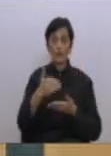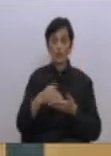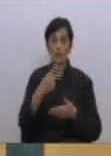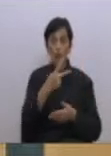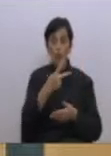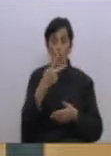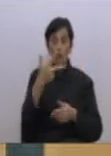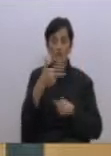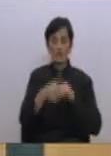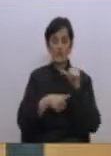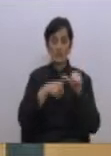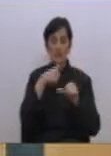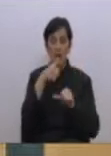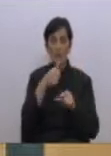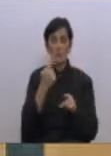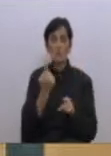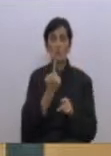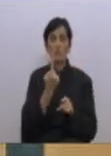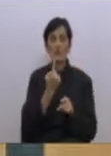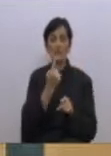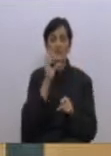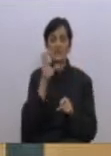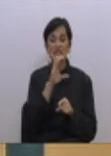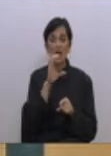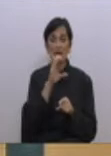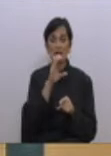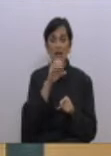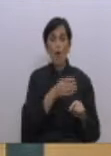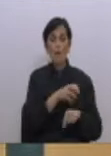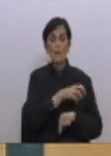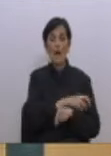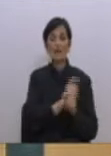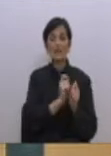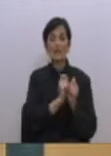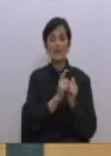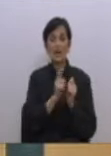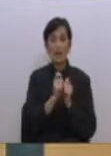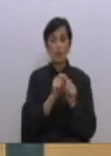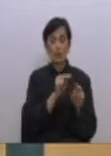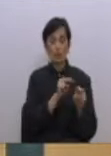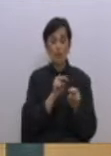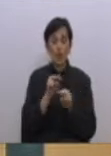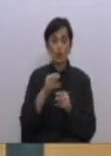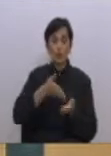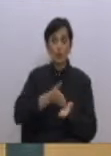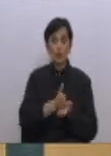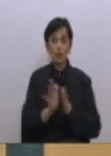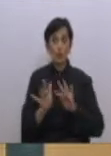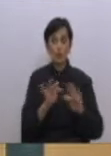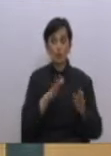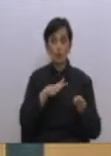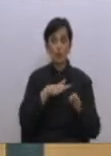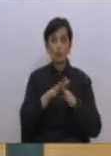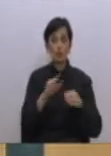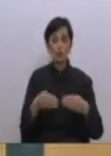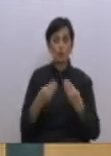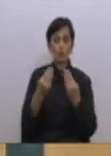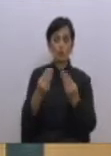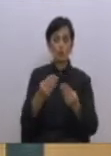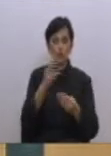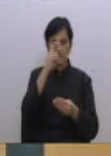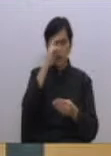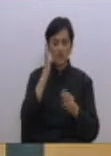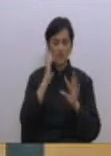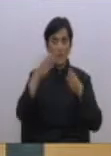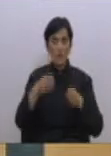2023 წელს 1 სექტემბრიდან პოლიტიკის მონიტორინგის ფუნქცია სრულად გადაეცემა საჯარო